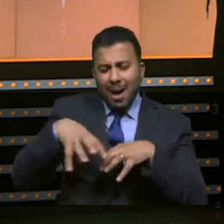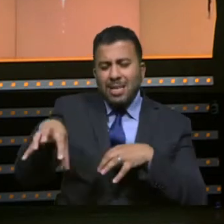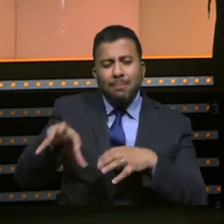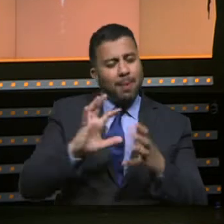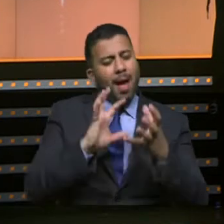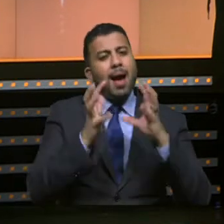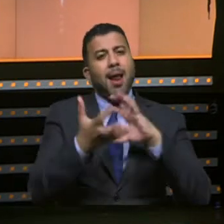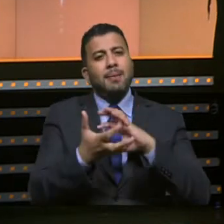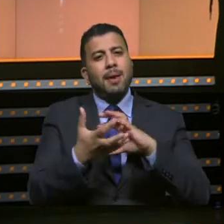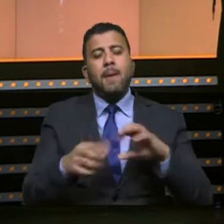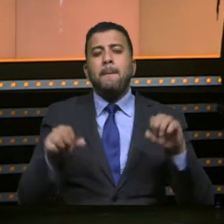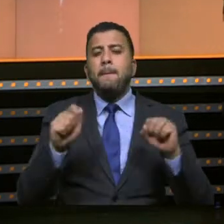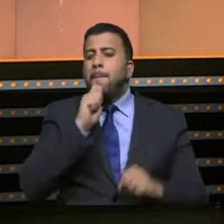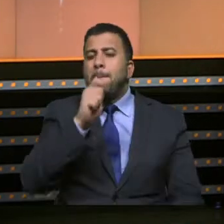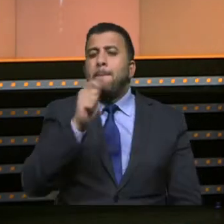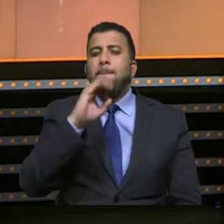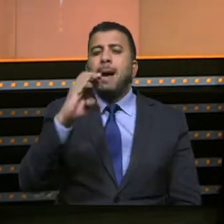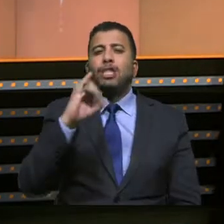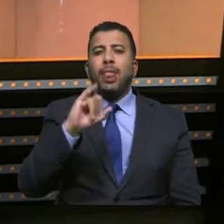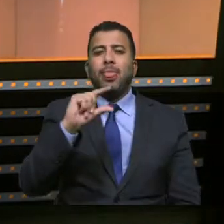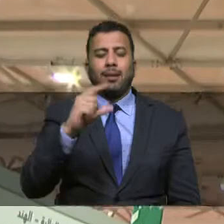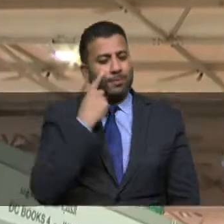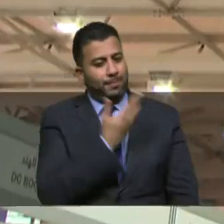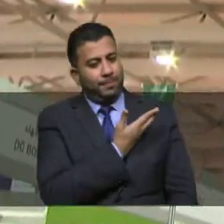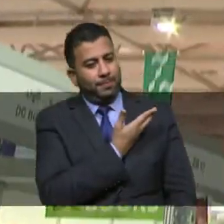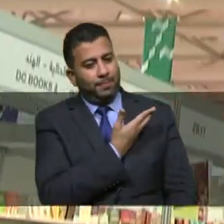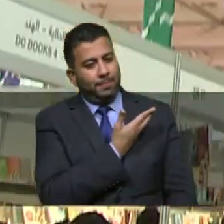العالم. مجد السويدي والتفاصيل.